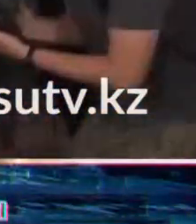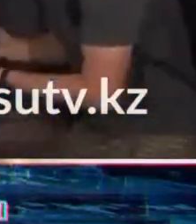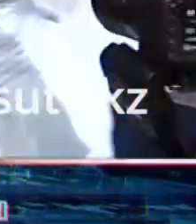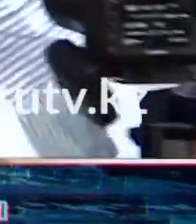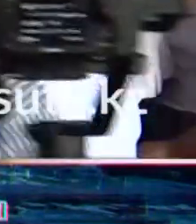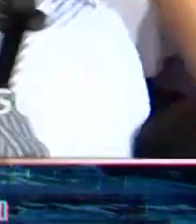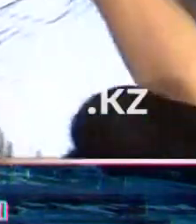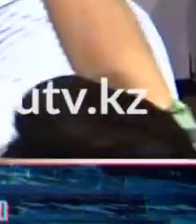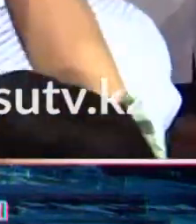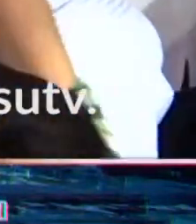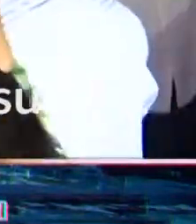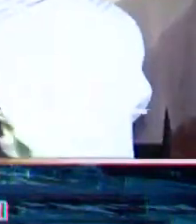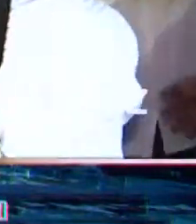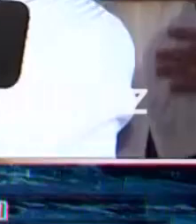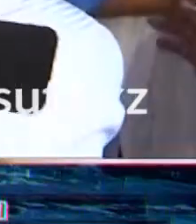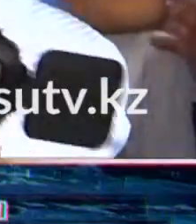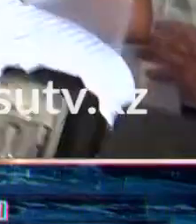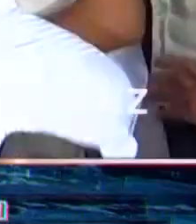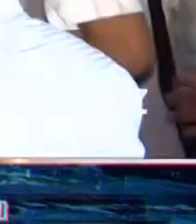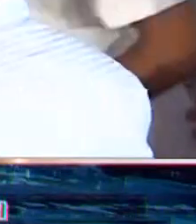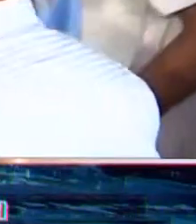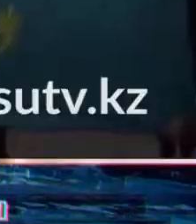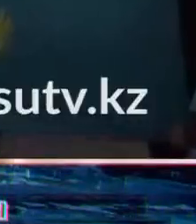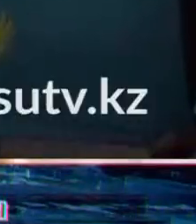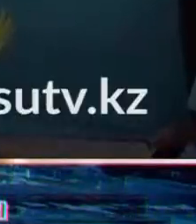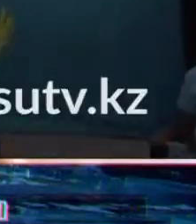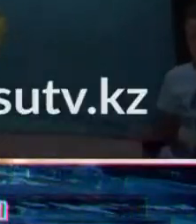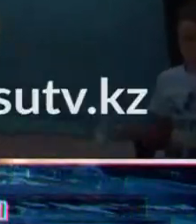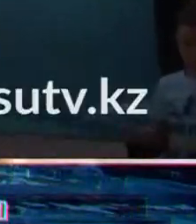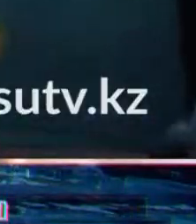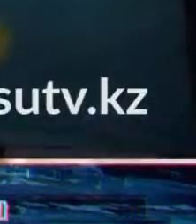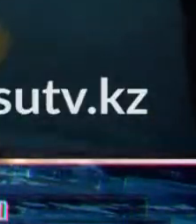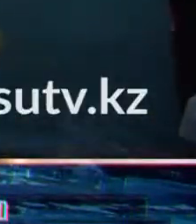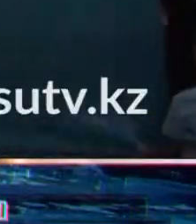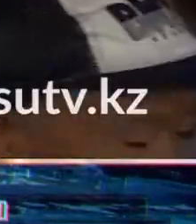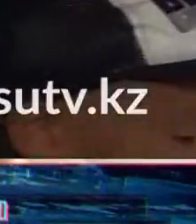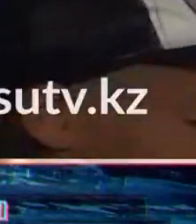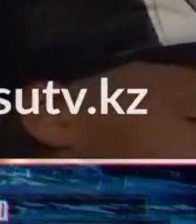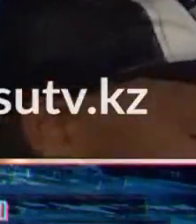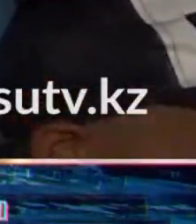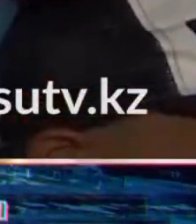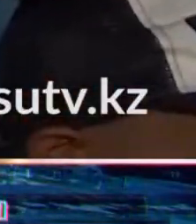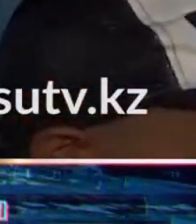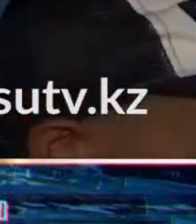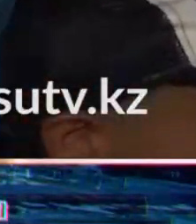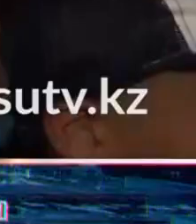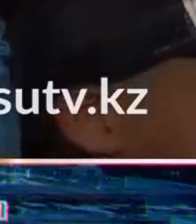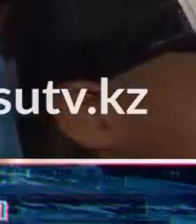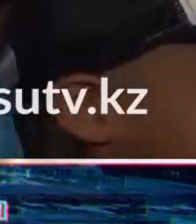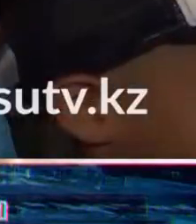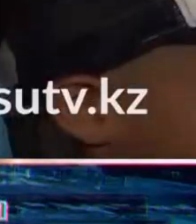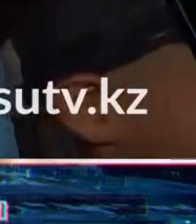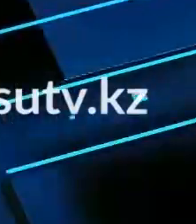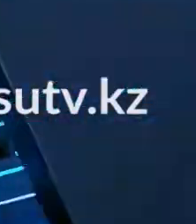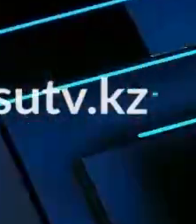Страна встретила победителей. В алматинском аэропорту встретили бронзовых призеров Олимпиады в Токио Игоря Сона и Зульфию